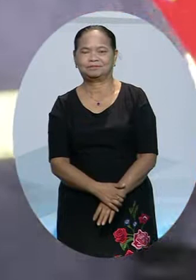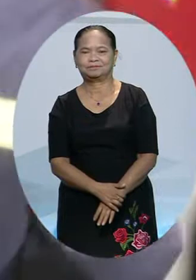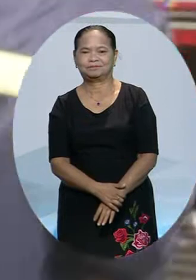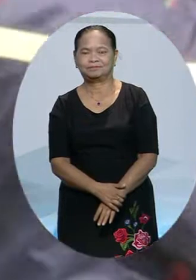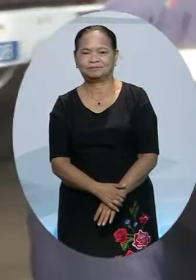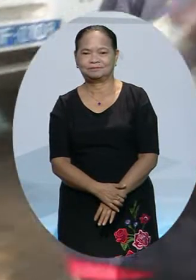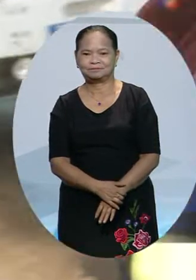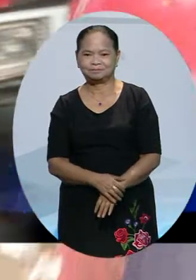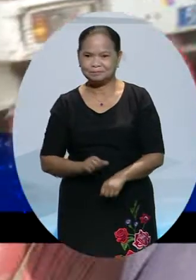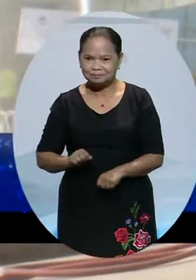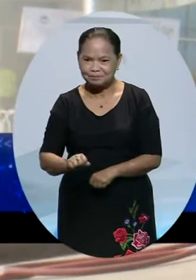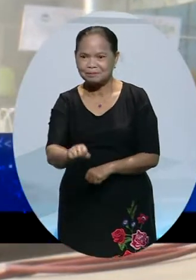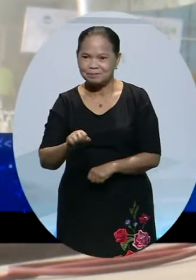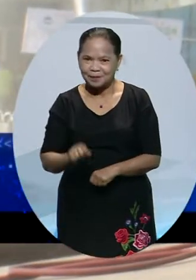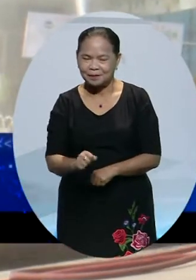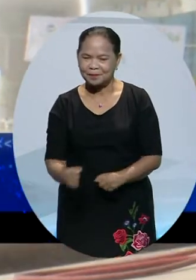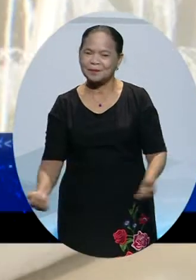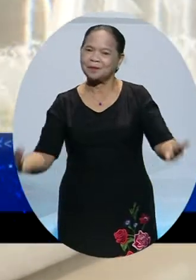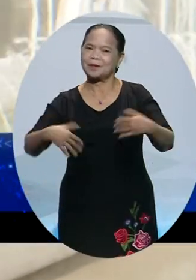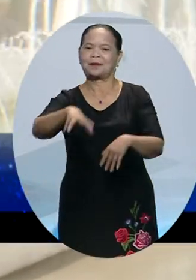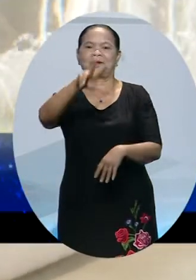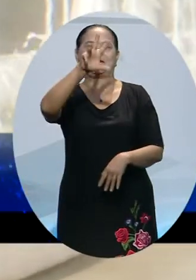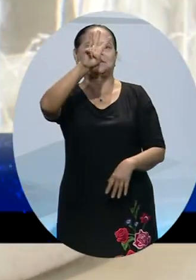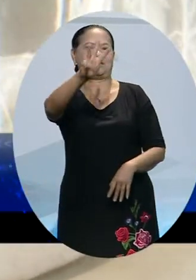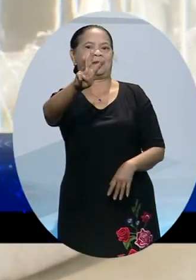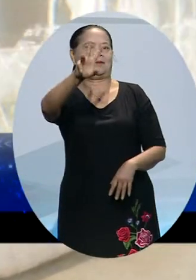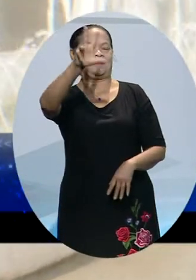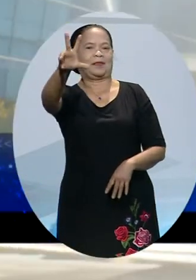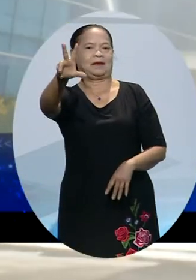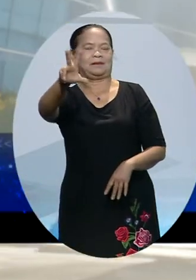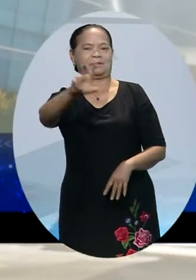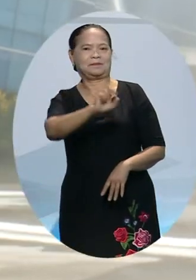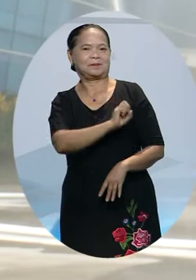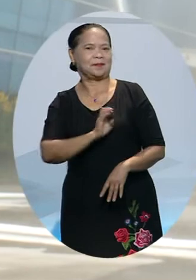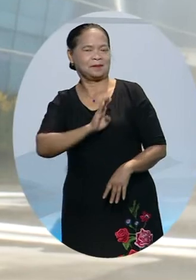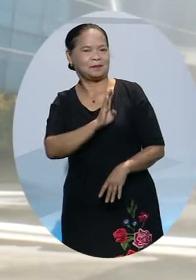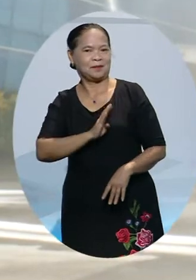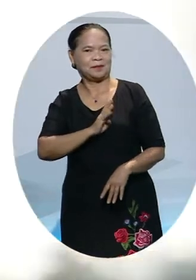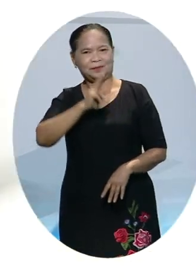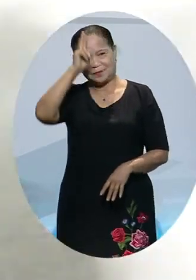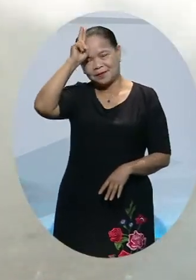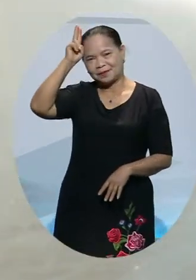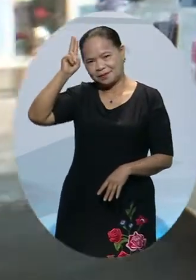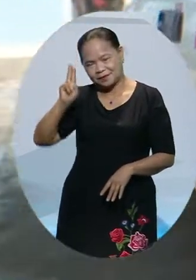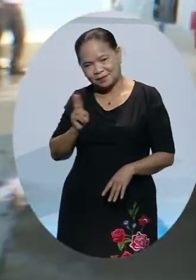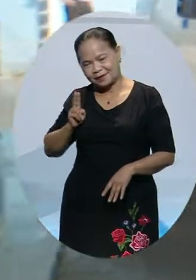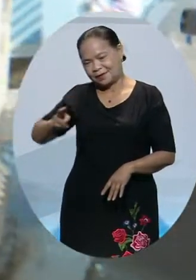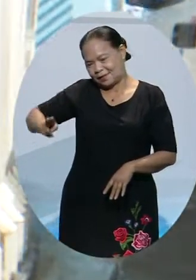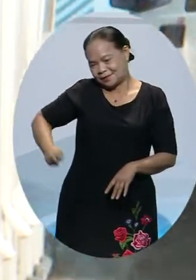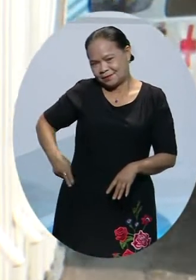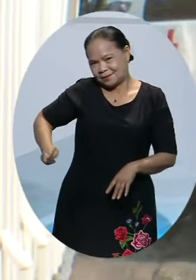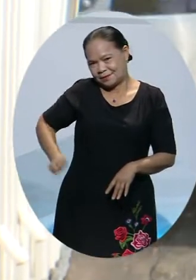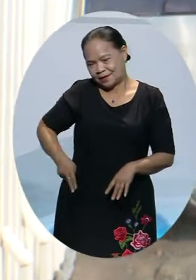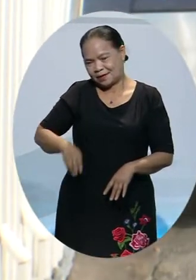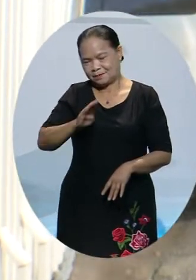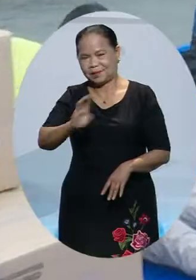Buổi diễn tập có sự tham gia của 38 cán bộ chiến sĩ lực lượng phòng cháy chữa cháy và cứu hộ cứu nạn chuyên nghiệp của Công an huyện Bình Chánh